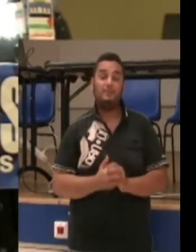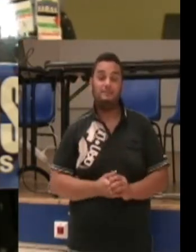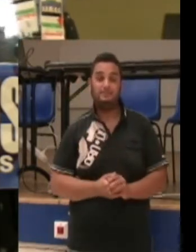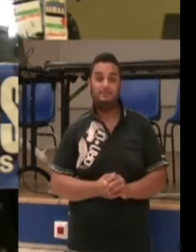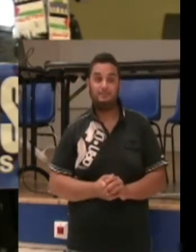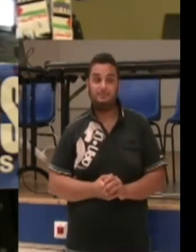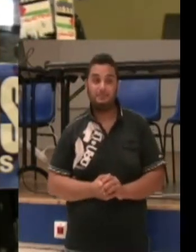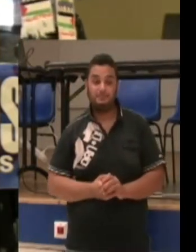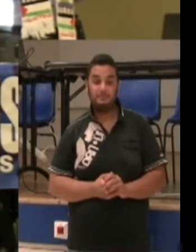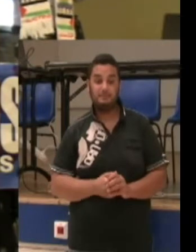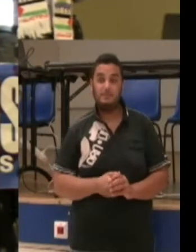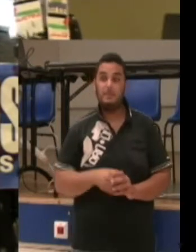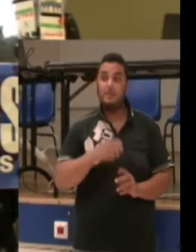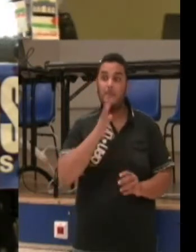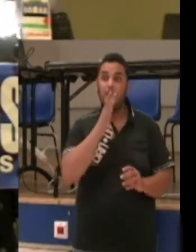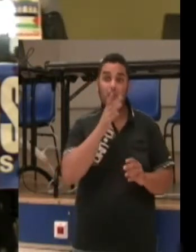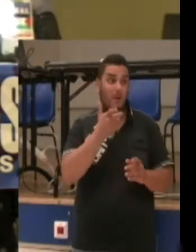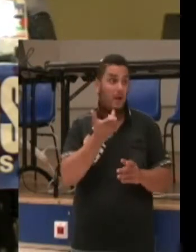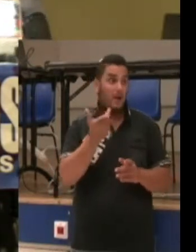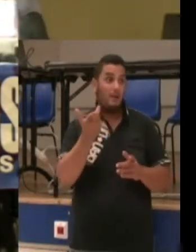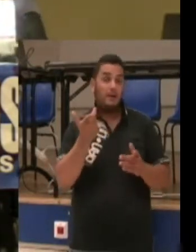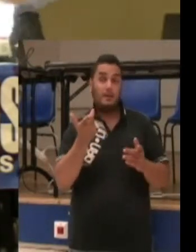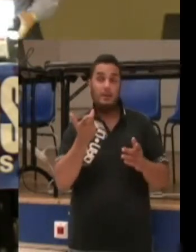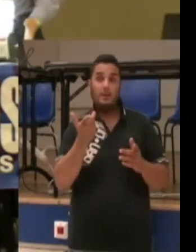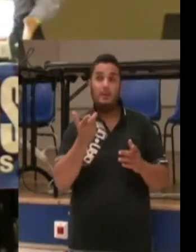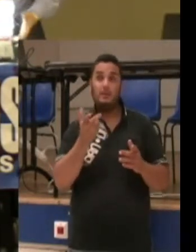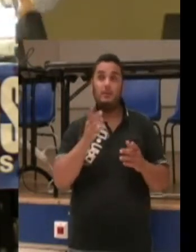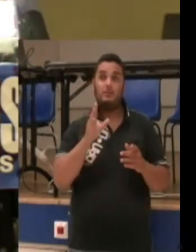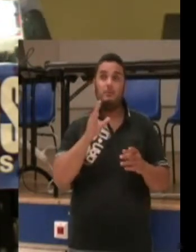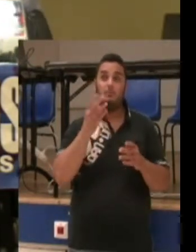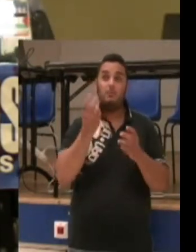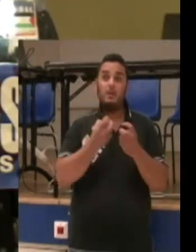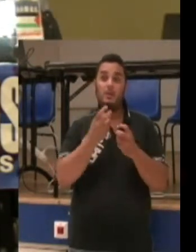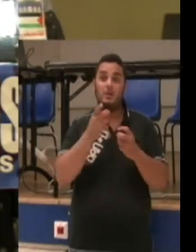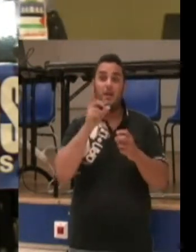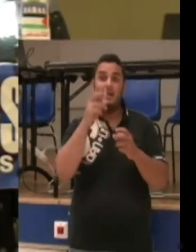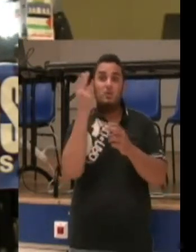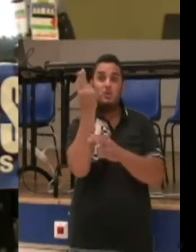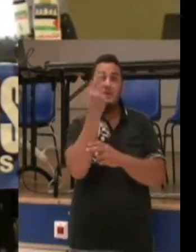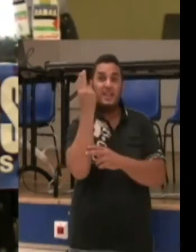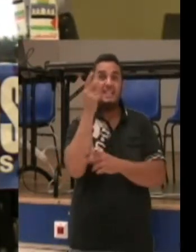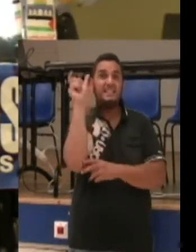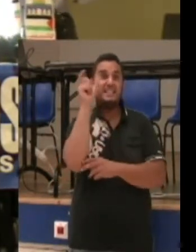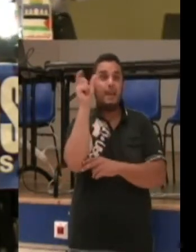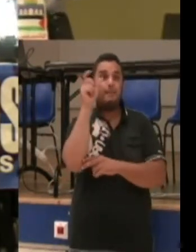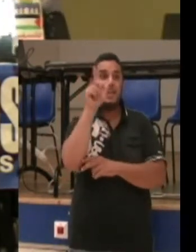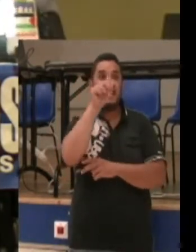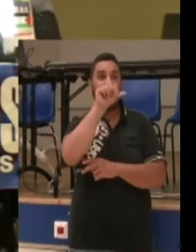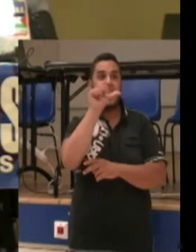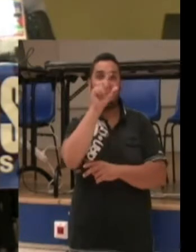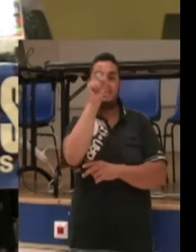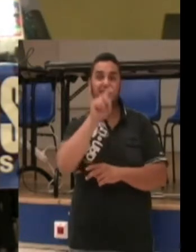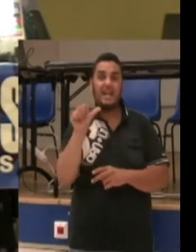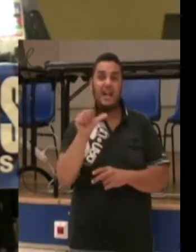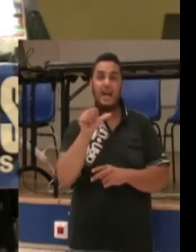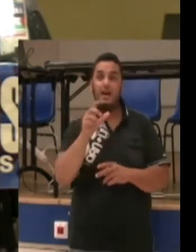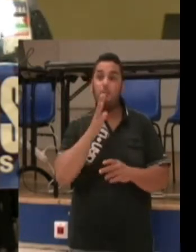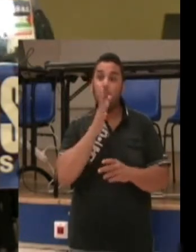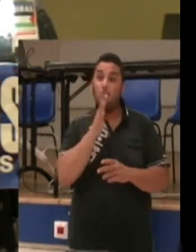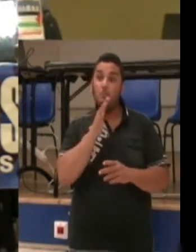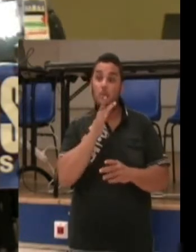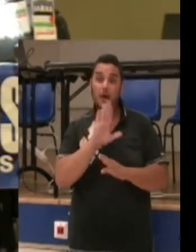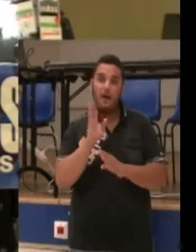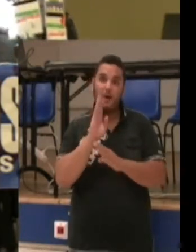Gaza, qui ne peuvent pas, les pauvres, faute de moyens et faute de cette liberté, ne peuvent pas